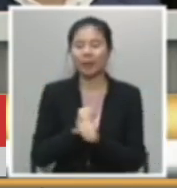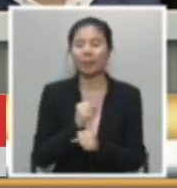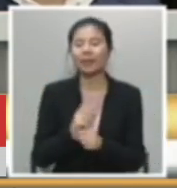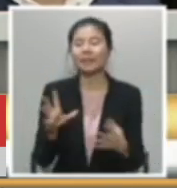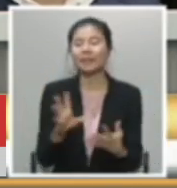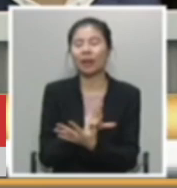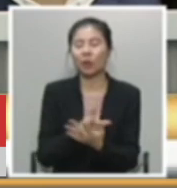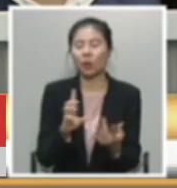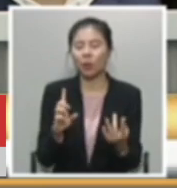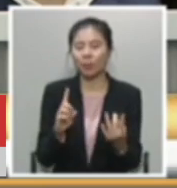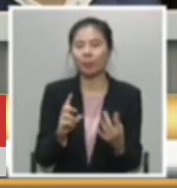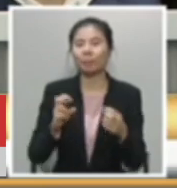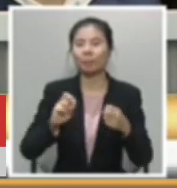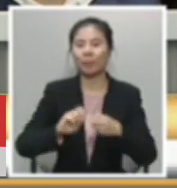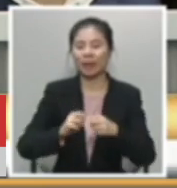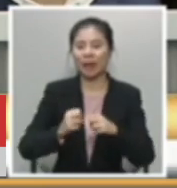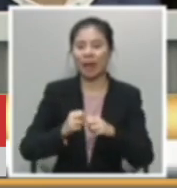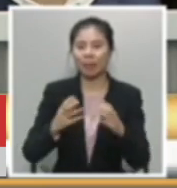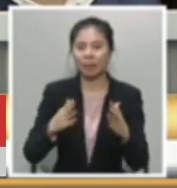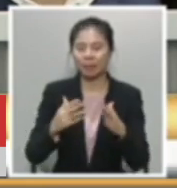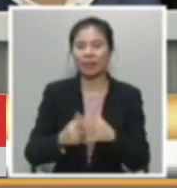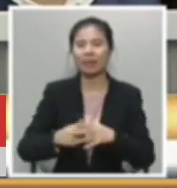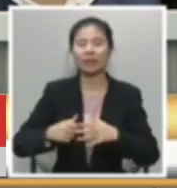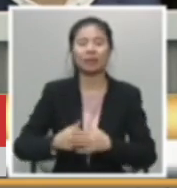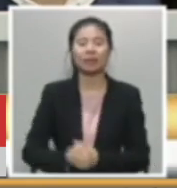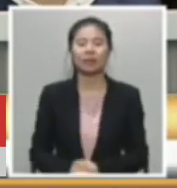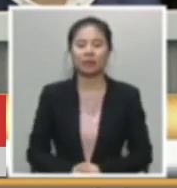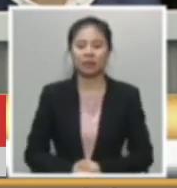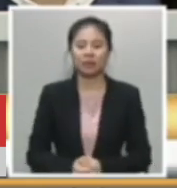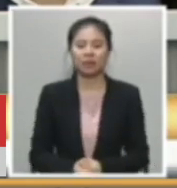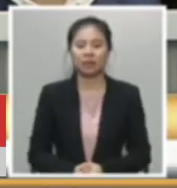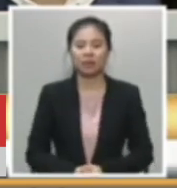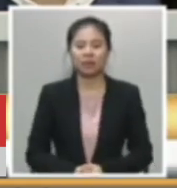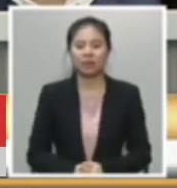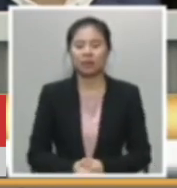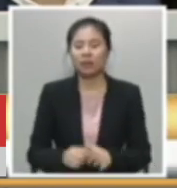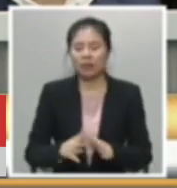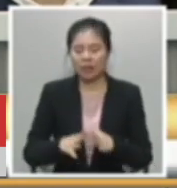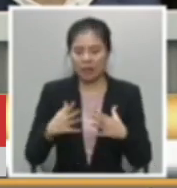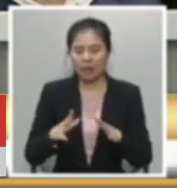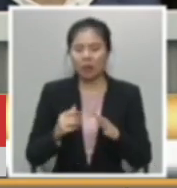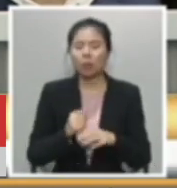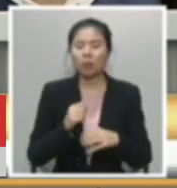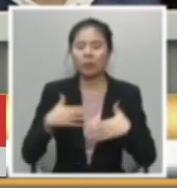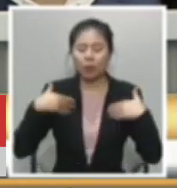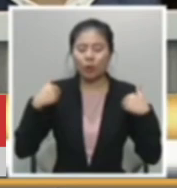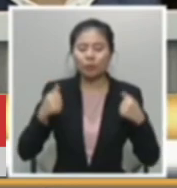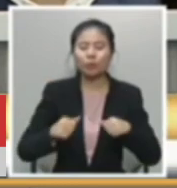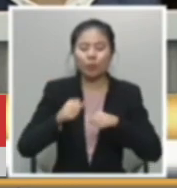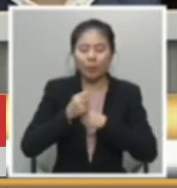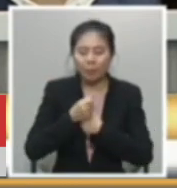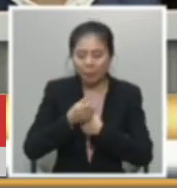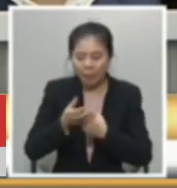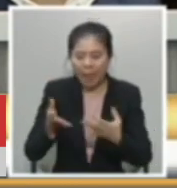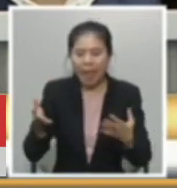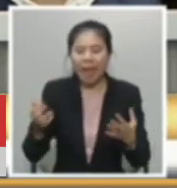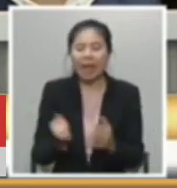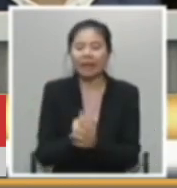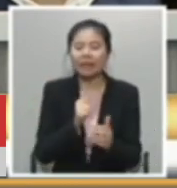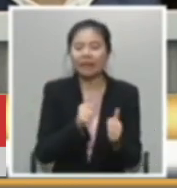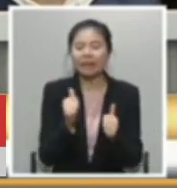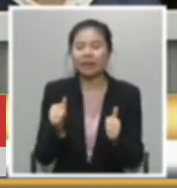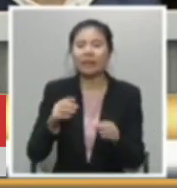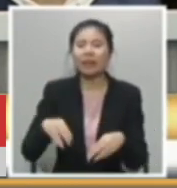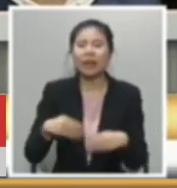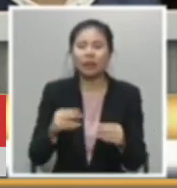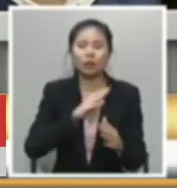คมไม่มีปัญหานอกจากไม่มีปัญหาแล้วเขายังจะสร้างสรรค์สิ่งดีๆให้กับสังคมได้ด้วยเพราะ